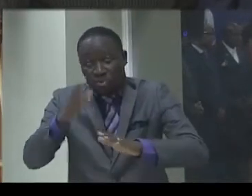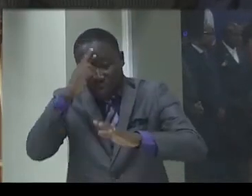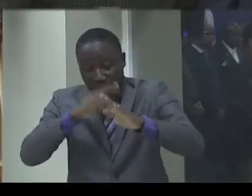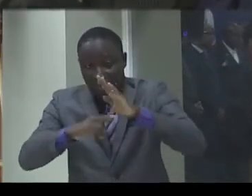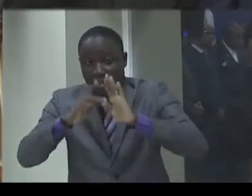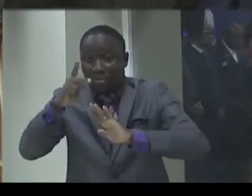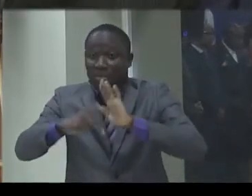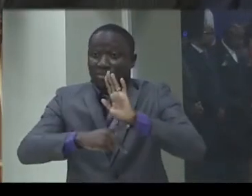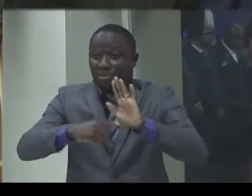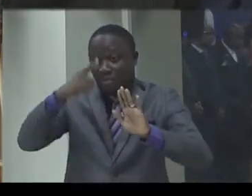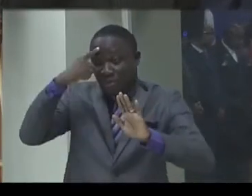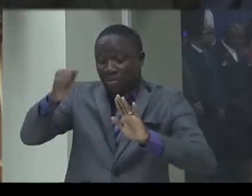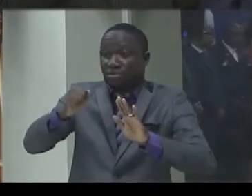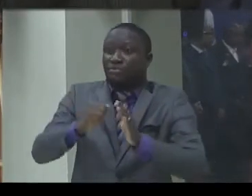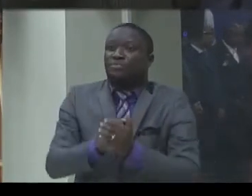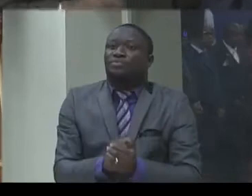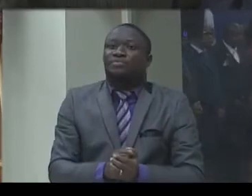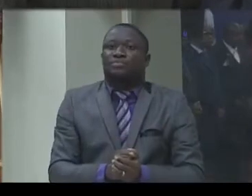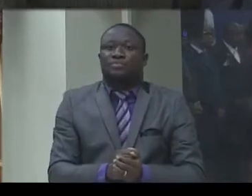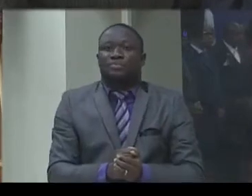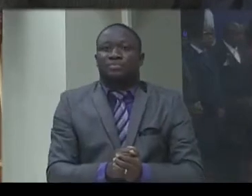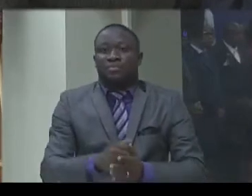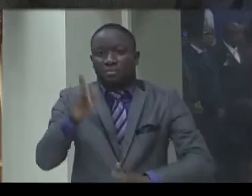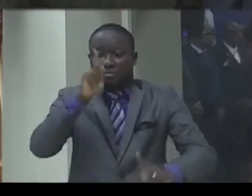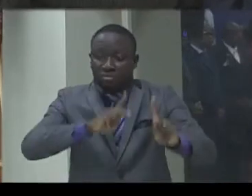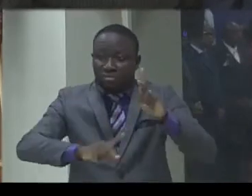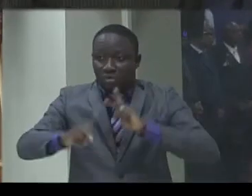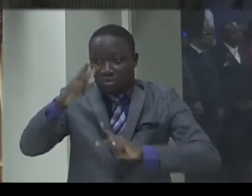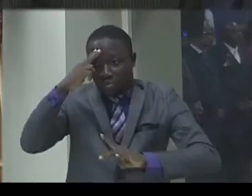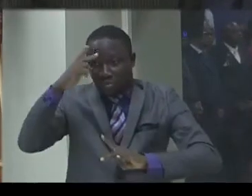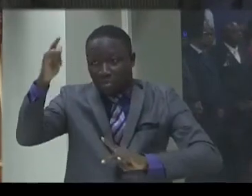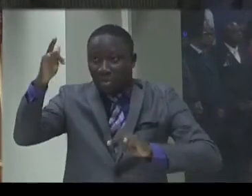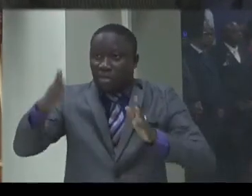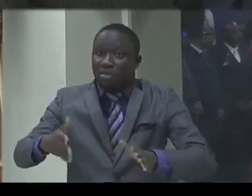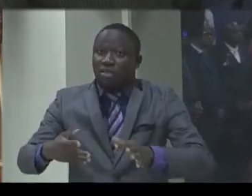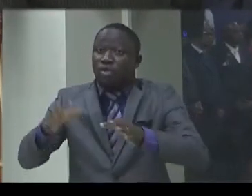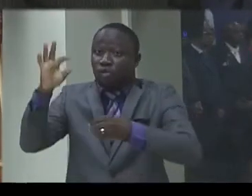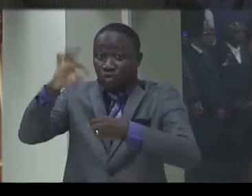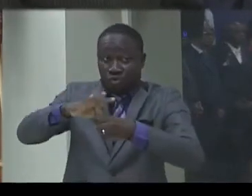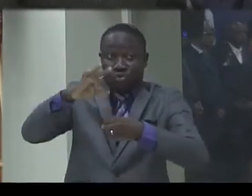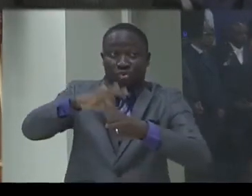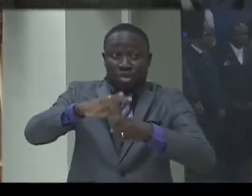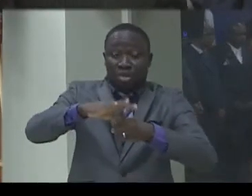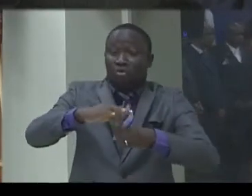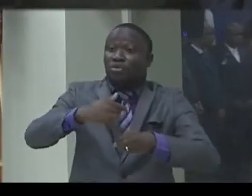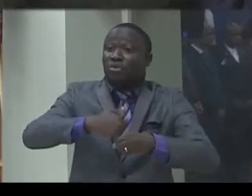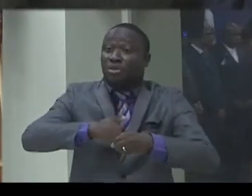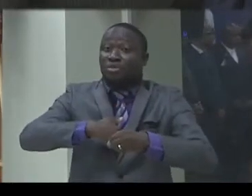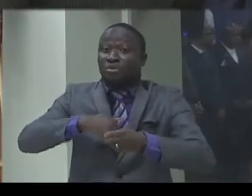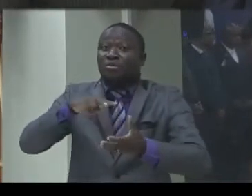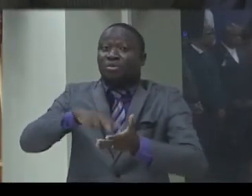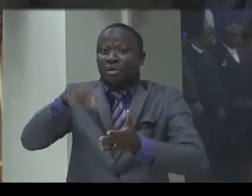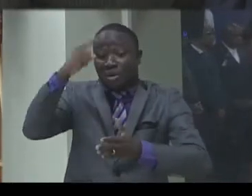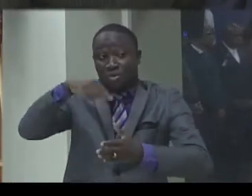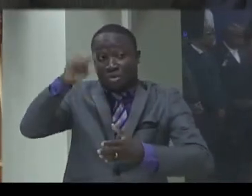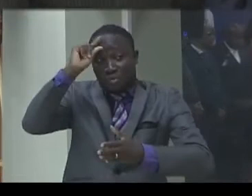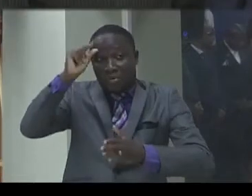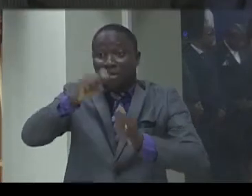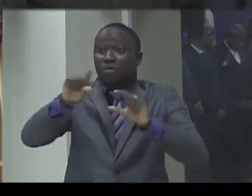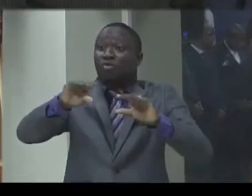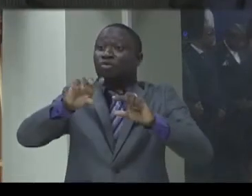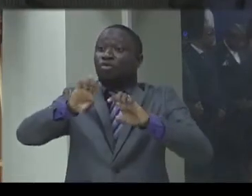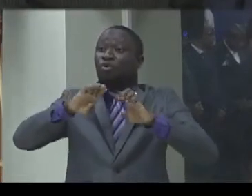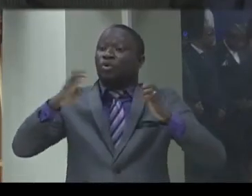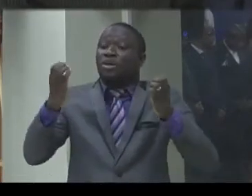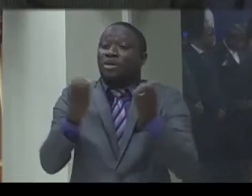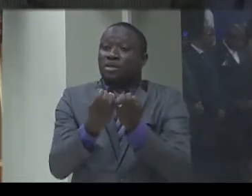paske pe pa isyen nou te votem moun met sou pi yon gouvenman avek yon ekip